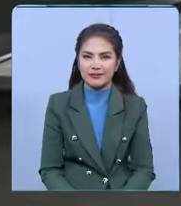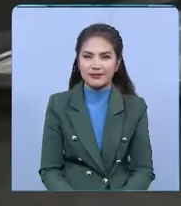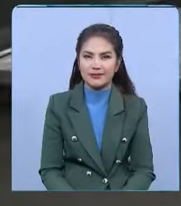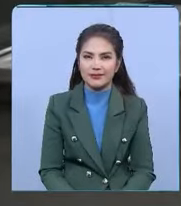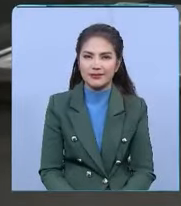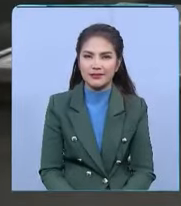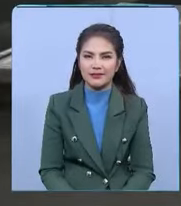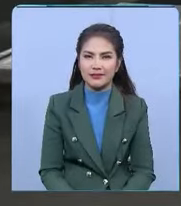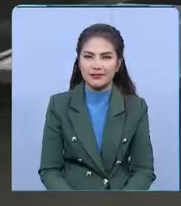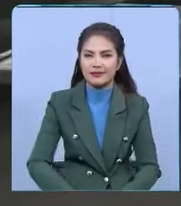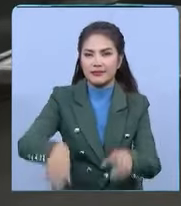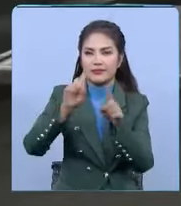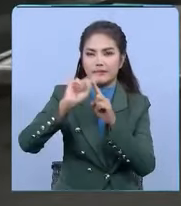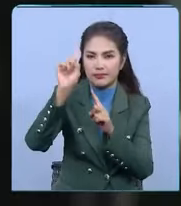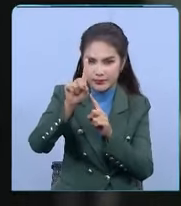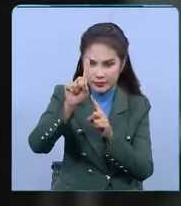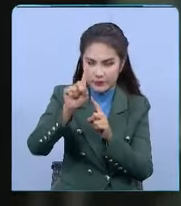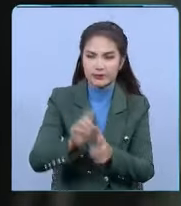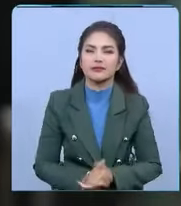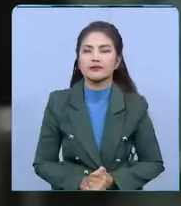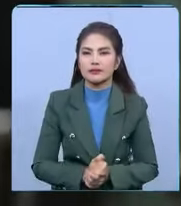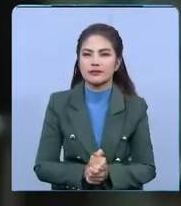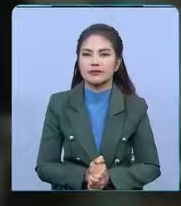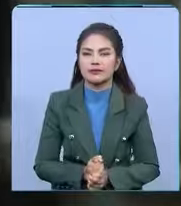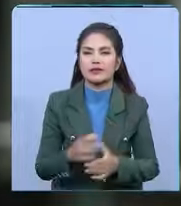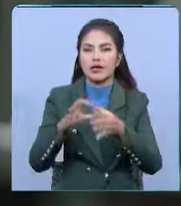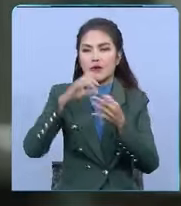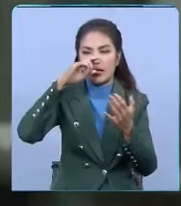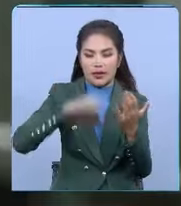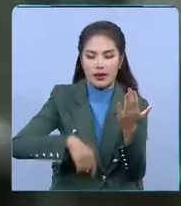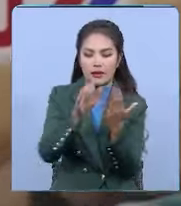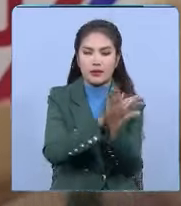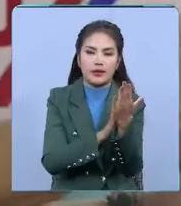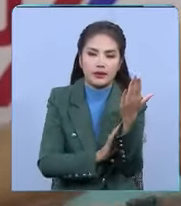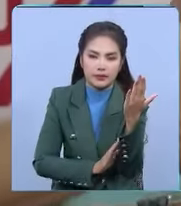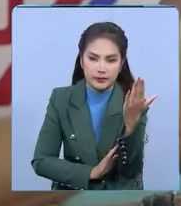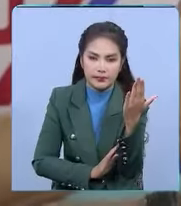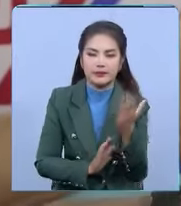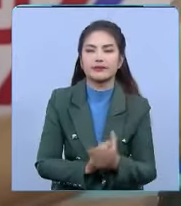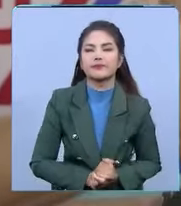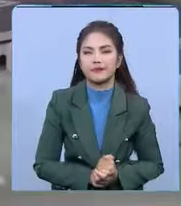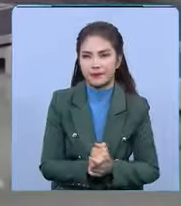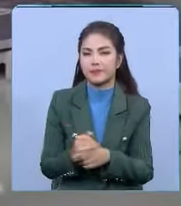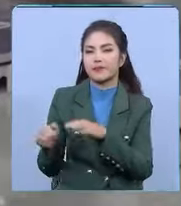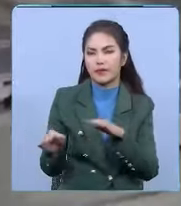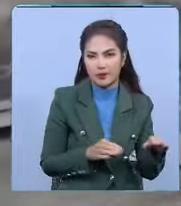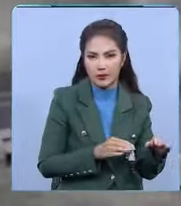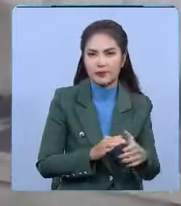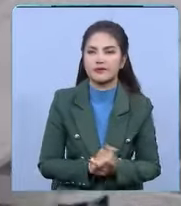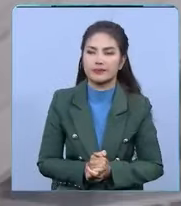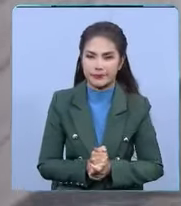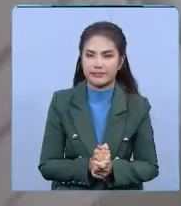หนึ่งครับหมวดที่หนึ่งเป็นหมวดประเทศไทยของเราครับถ้าพร้อมแล้วเชิญหนึ่งคำถามครับหนึ่งคำถ